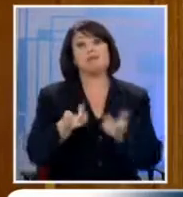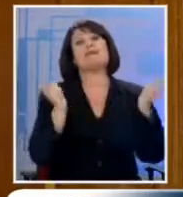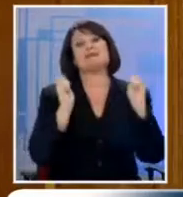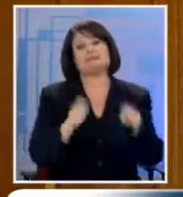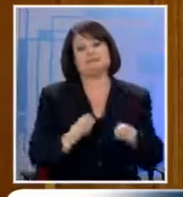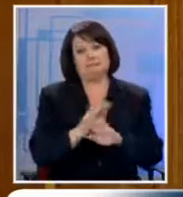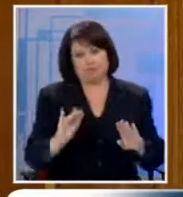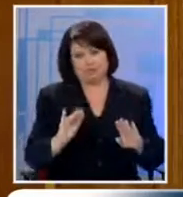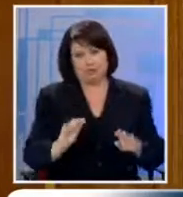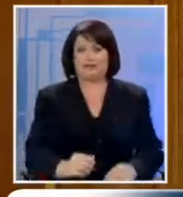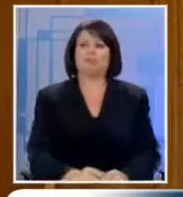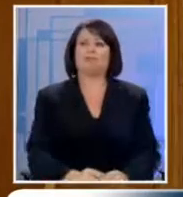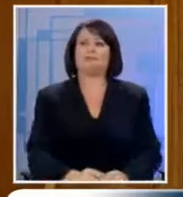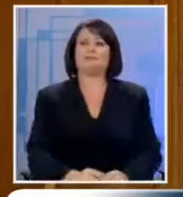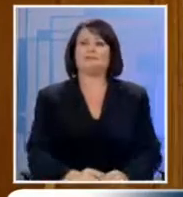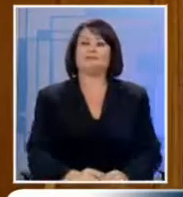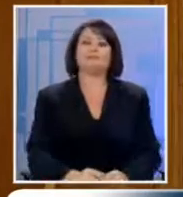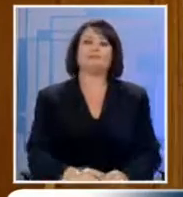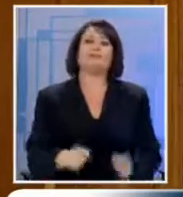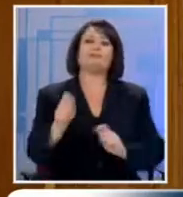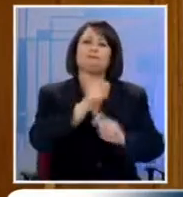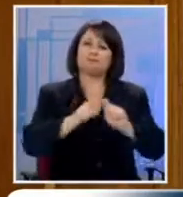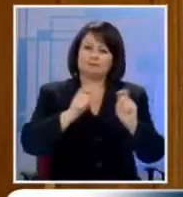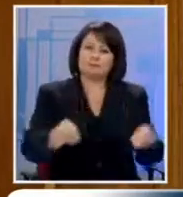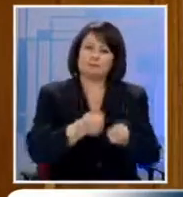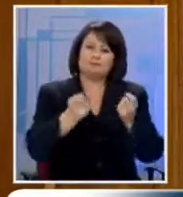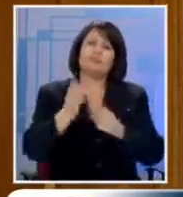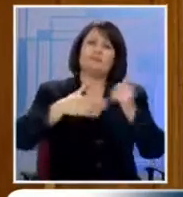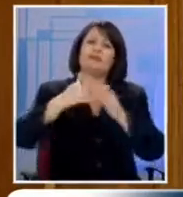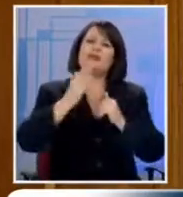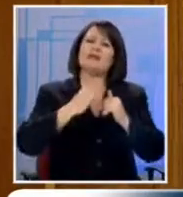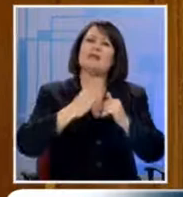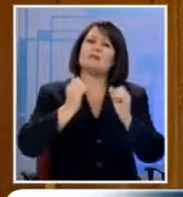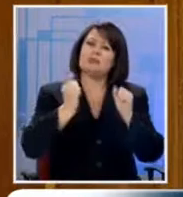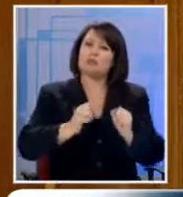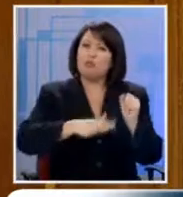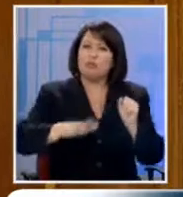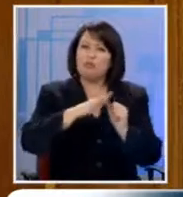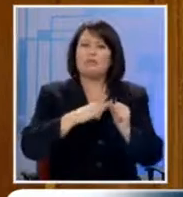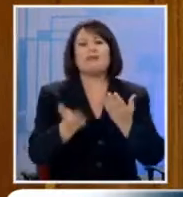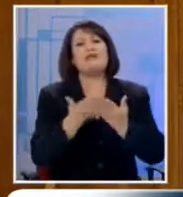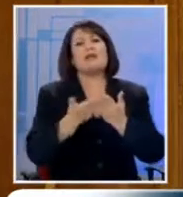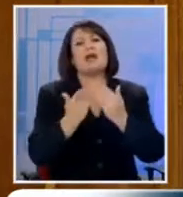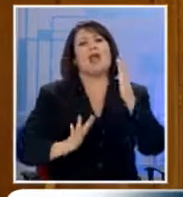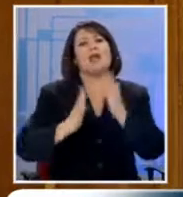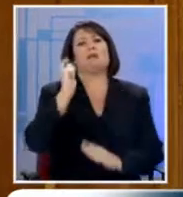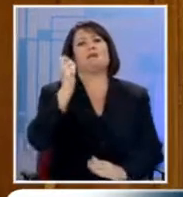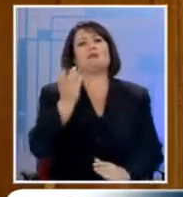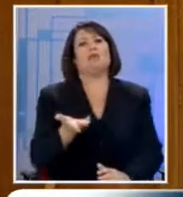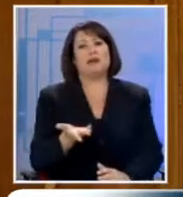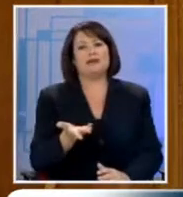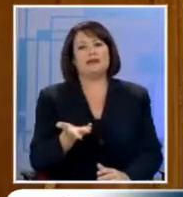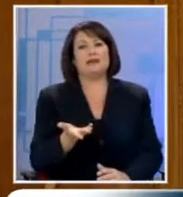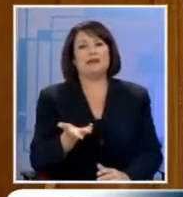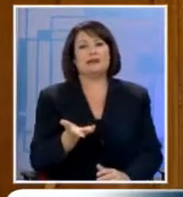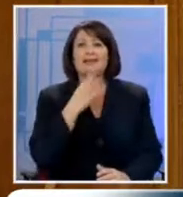έλθει. Τα έργα υποδομής της χώρας είναι εργαλείο της αναπτυξιακής πολιτικής και όχι